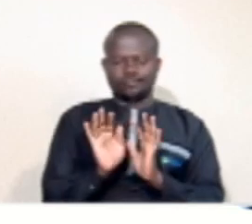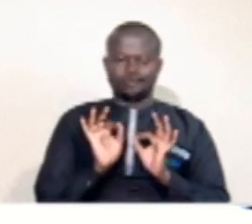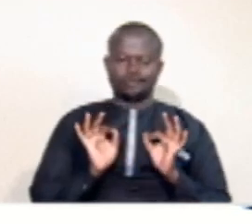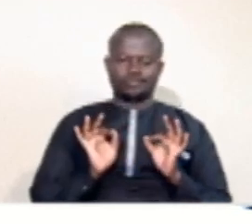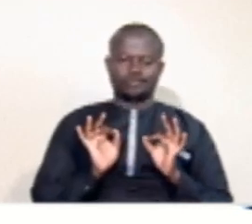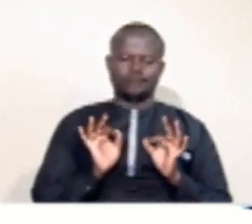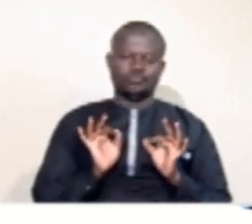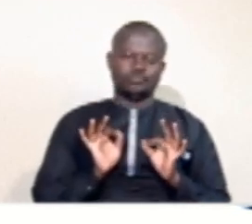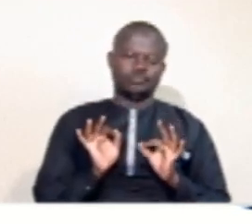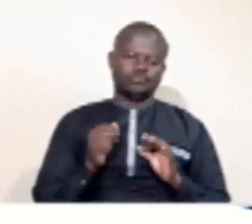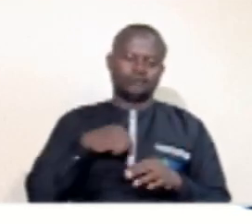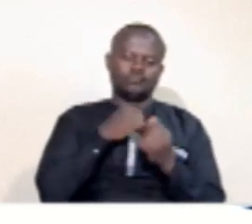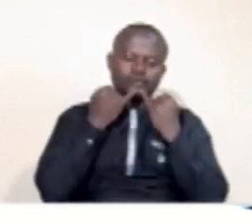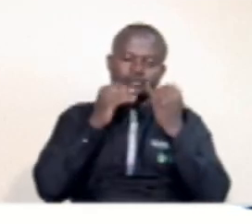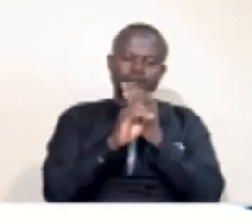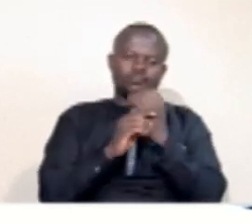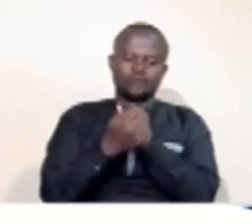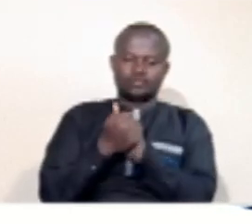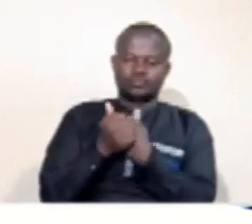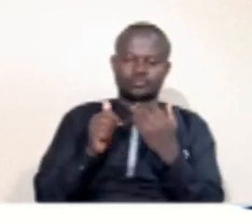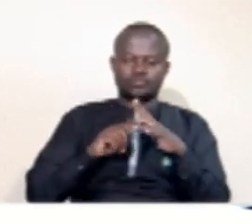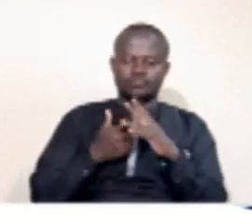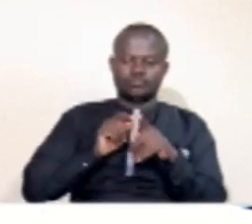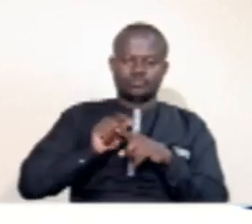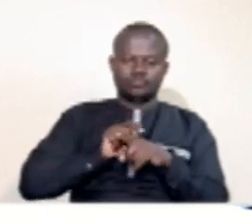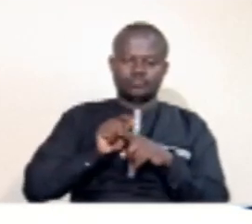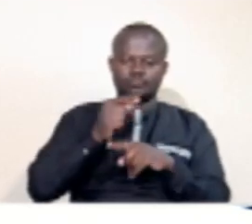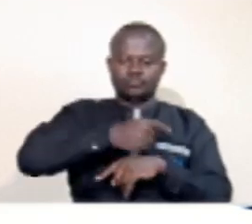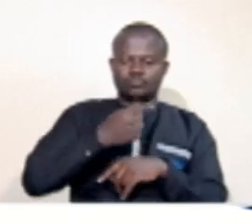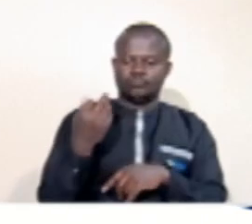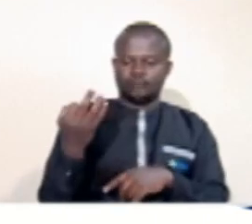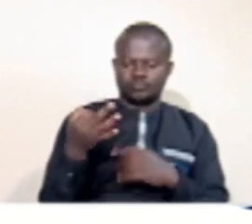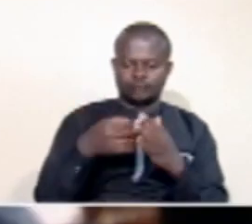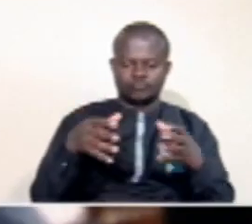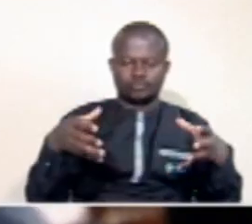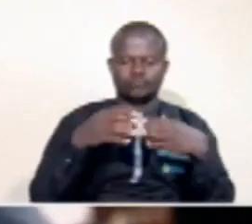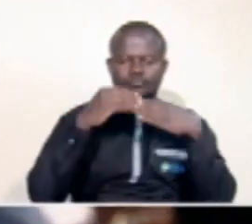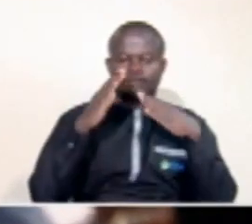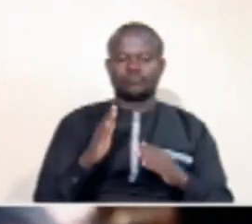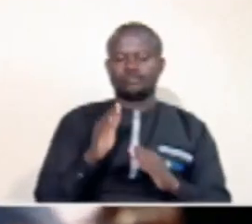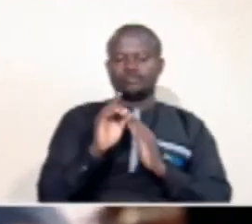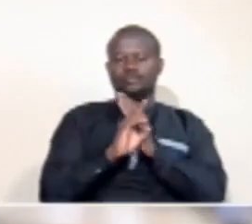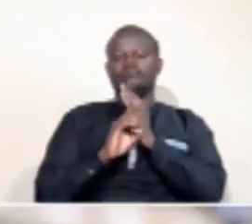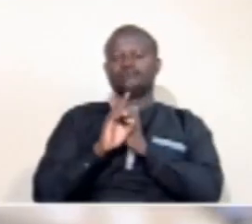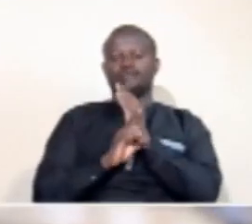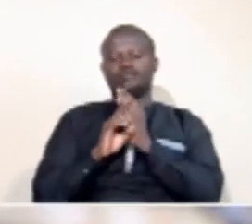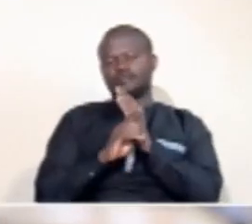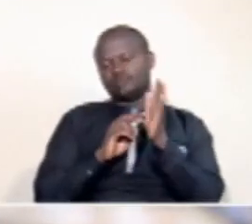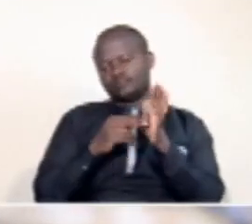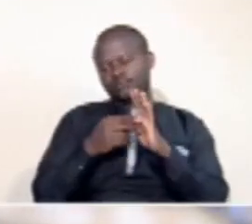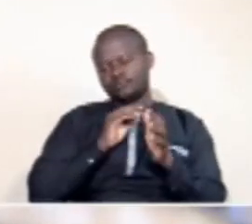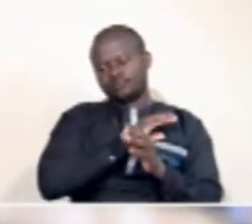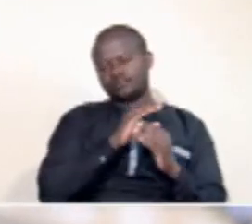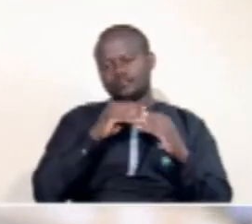ntarayitunganya uko bikwiye, ahubwo tubabwire ko mu karere ka Rubavu uyu munsi hatangirijwe amahugurwa y'iminsi itatu ahuje abayobozi bo ku rwego rw'akarere, ni ukuvuga